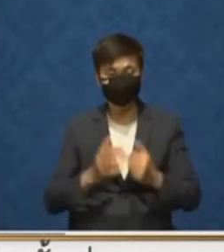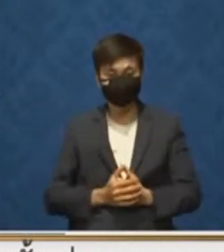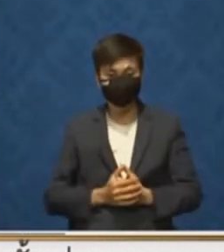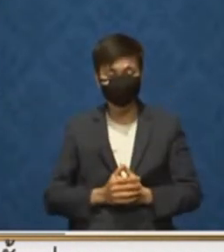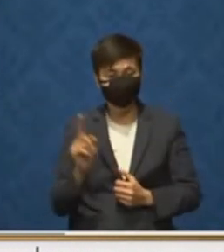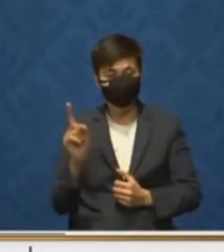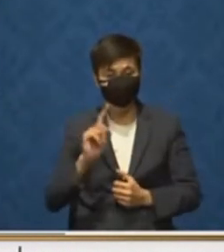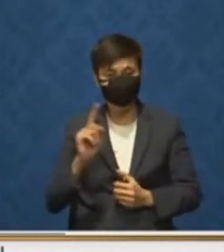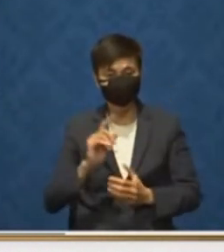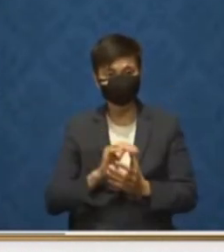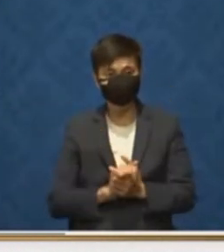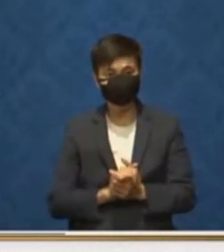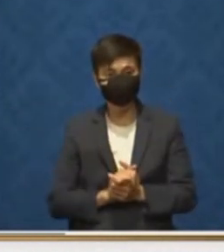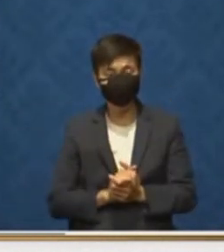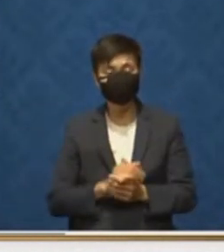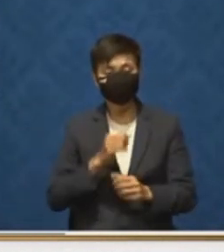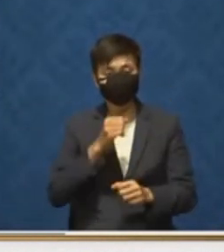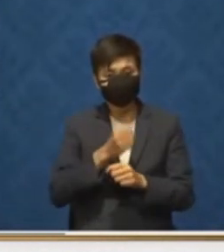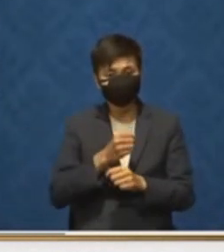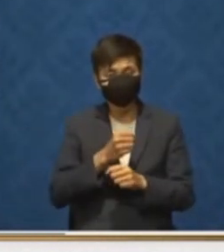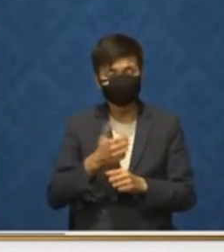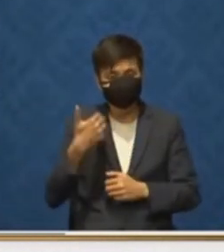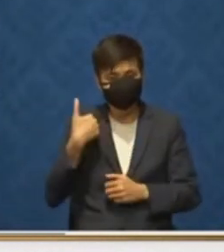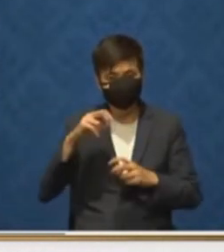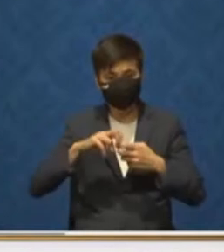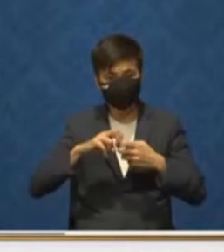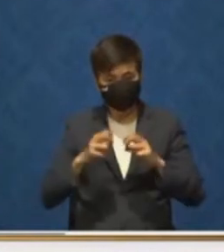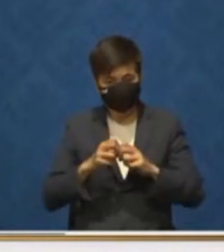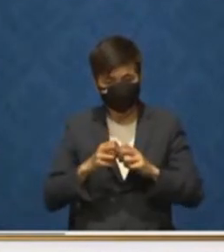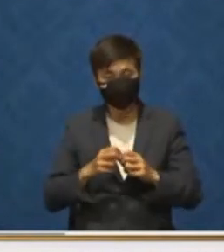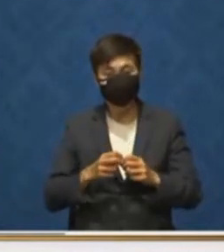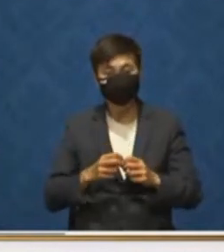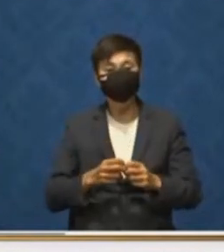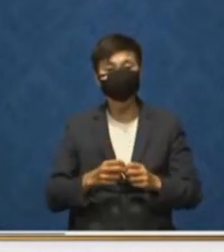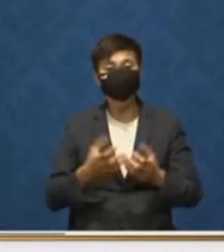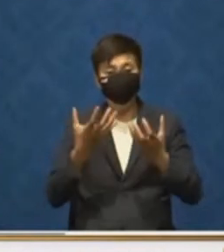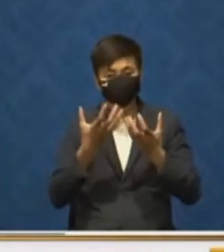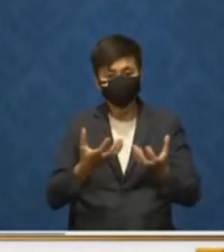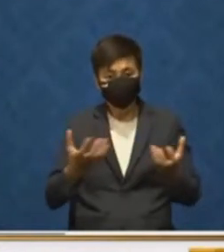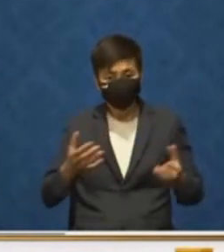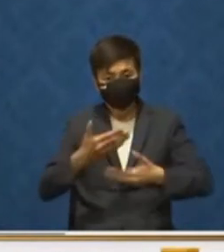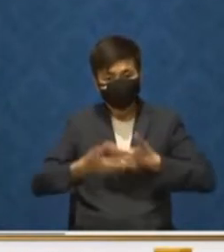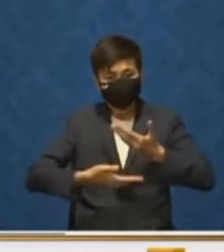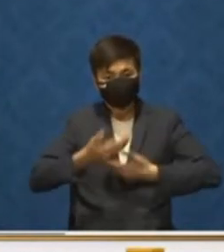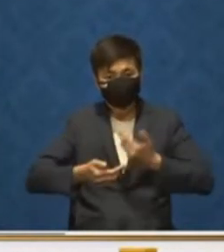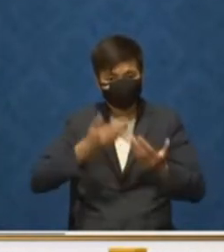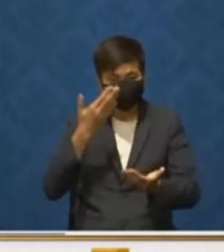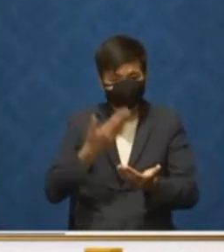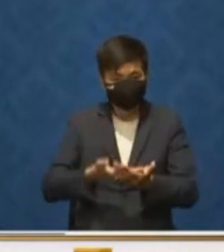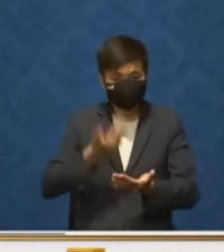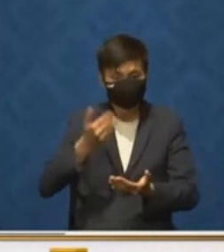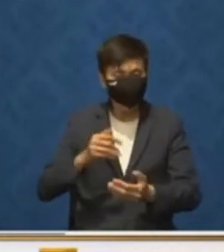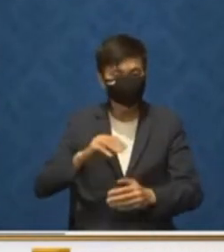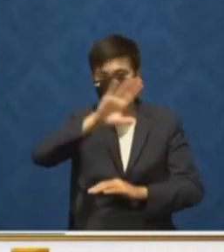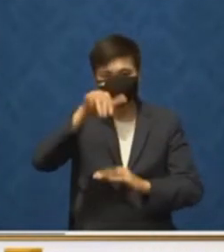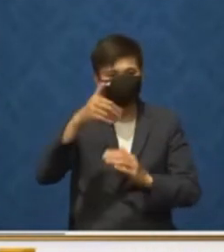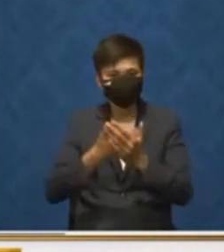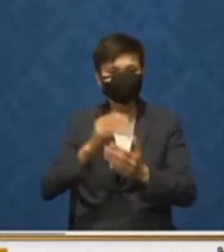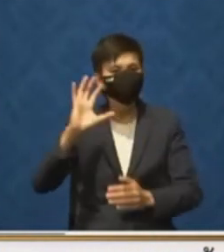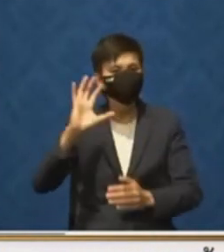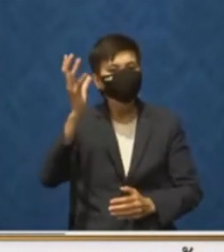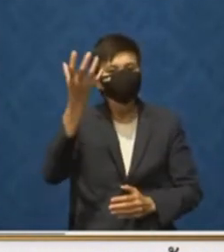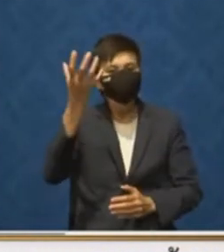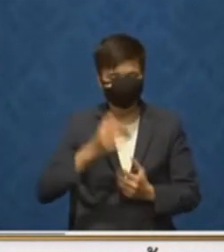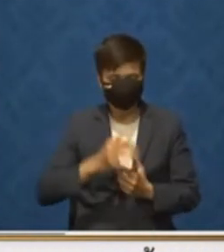ทำให้เกิดภาวะของแพงทั่วโลกแต่อย่างไรก็ตามสิ่งที่ขออนุญาต